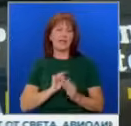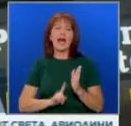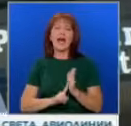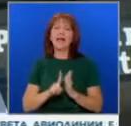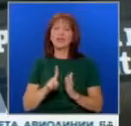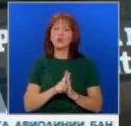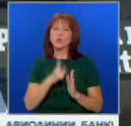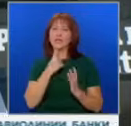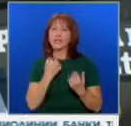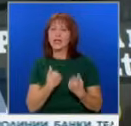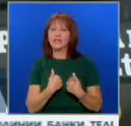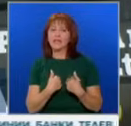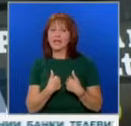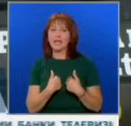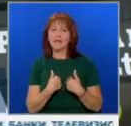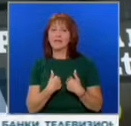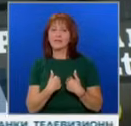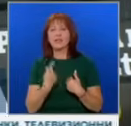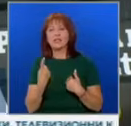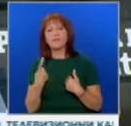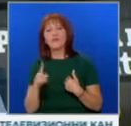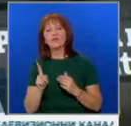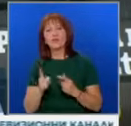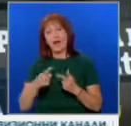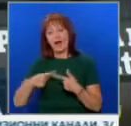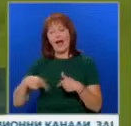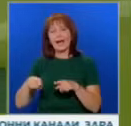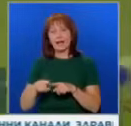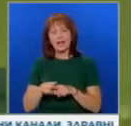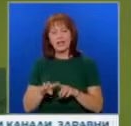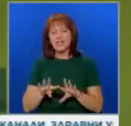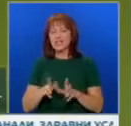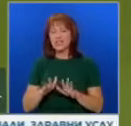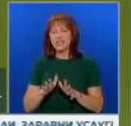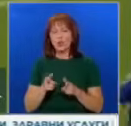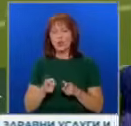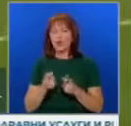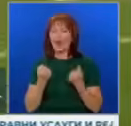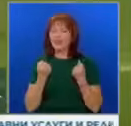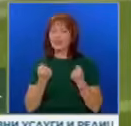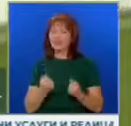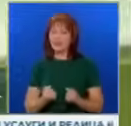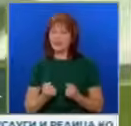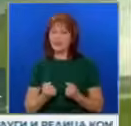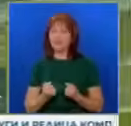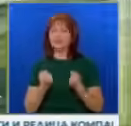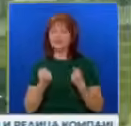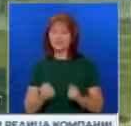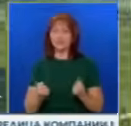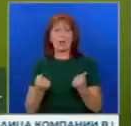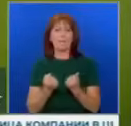Резултат за нас да сме в други круг. Сигурно е била тежка утакмица, тежък